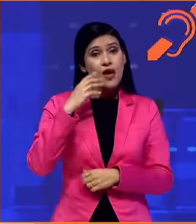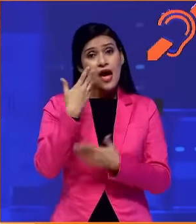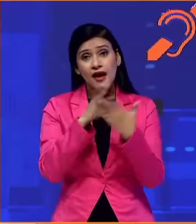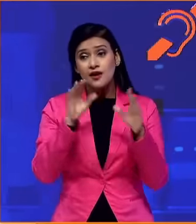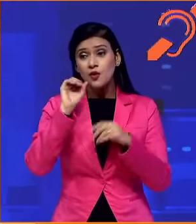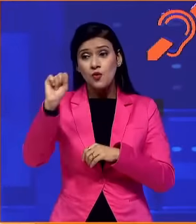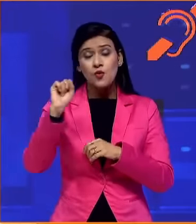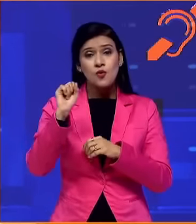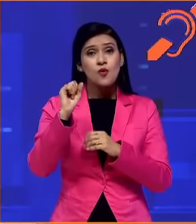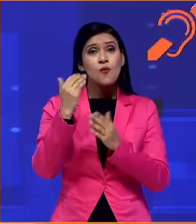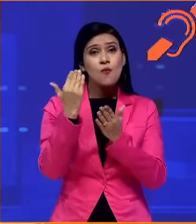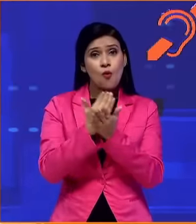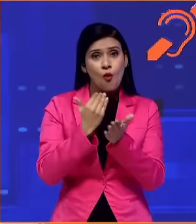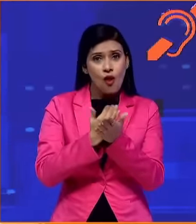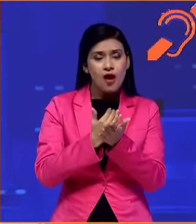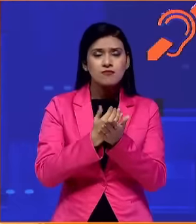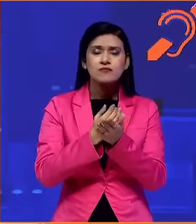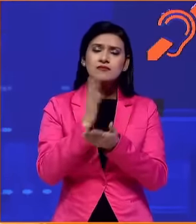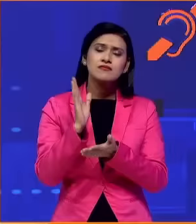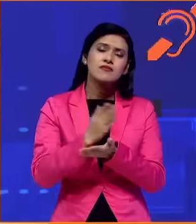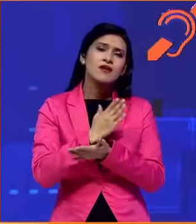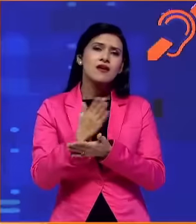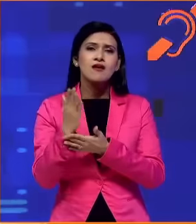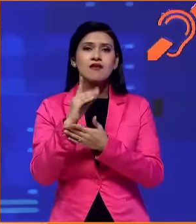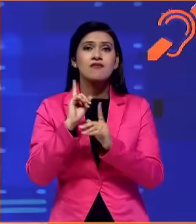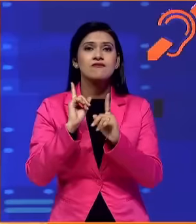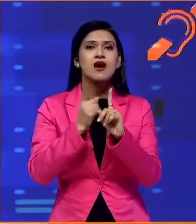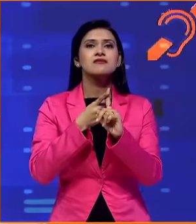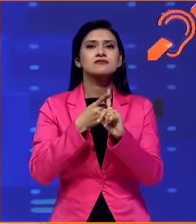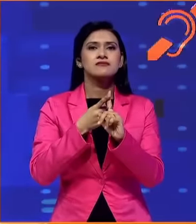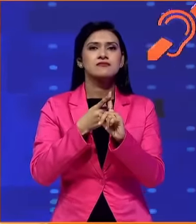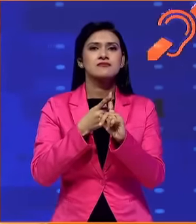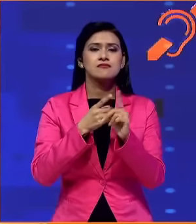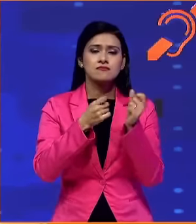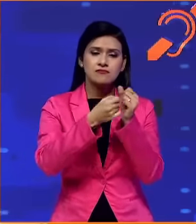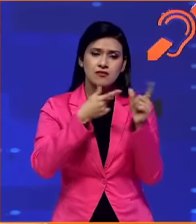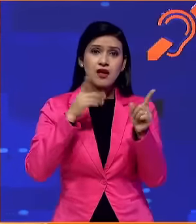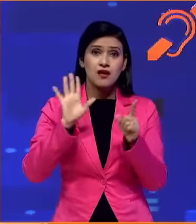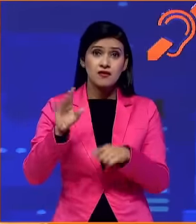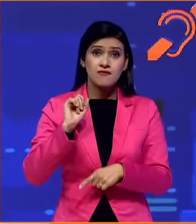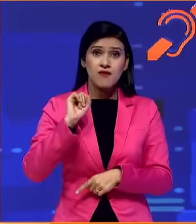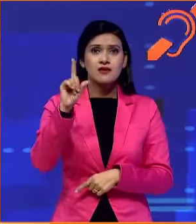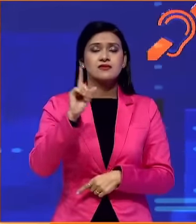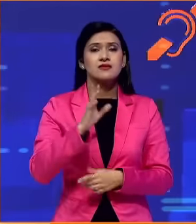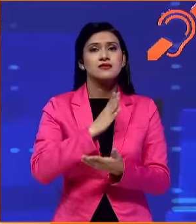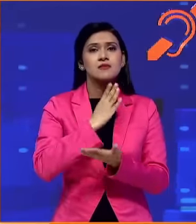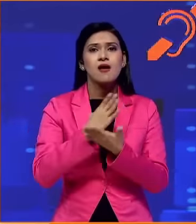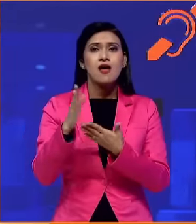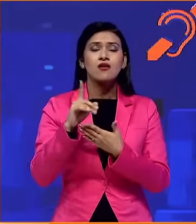कार्यक्रम रघुपतिराघवराजारामसेशुरूहोताथा।लेकिनइसे पूरीतरहसेकहें।